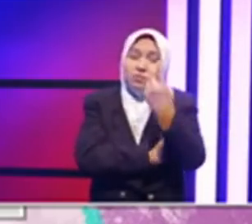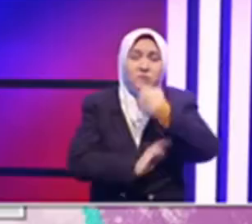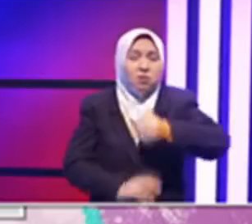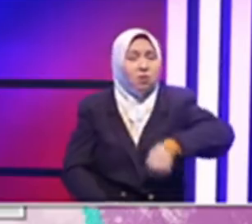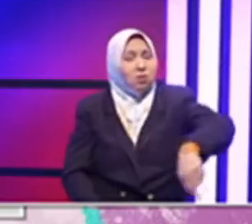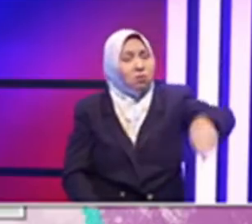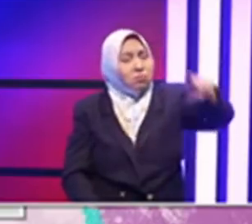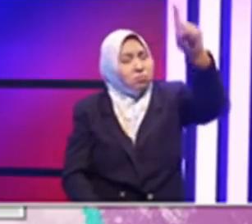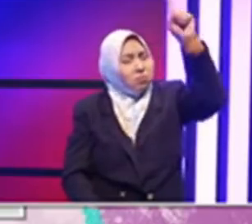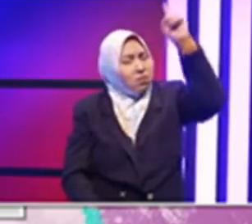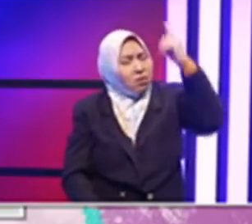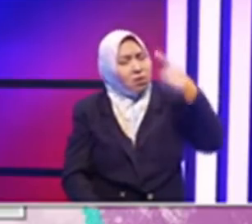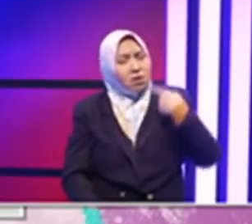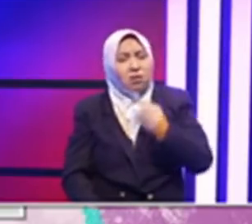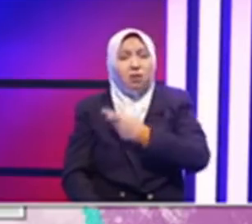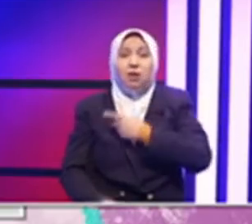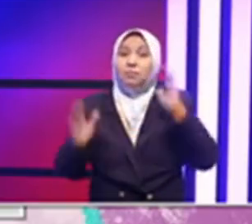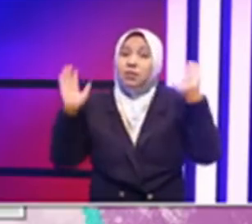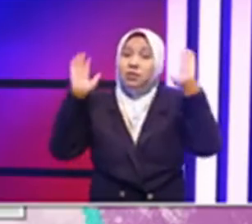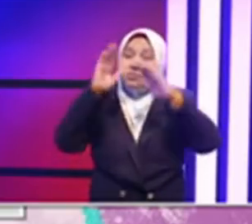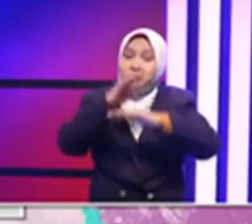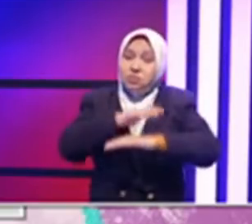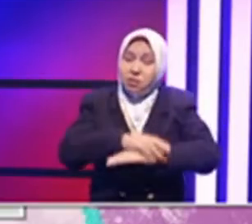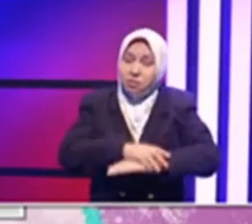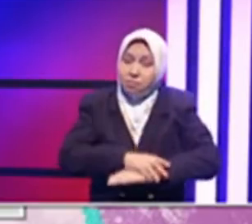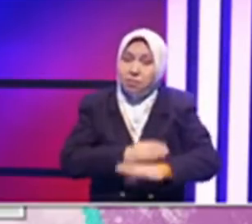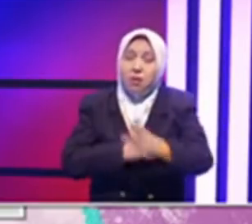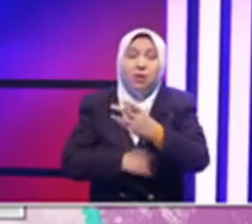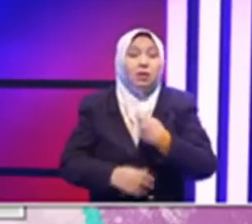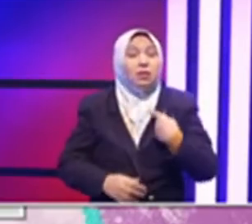إياك نعبد وإياك